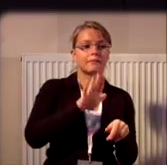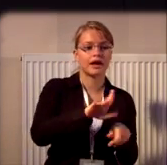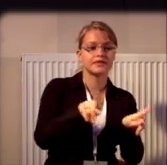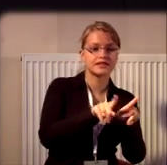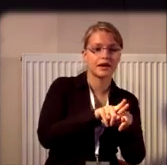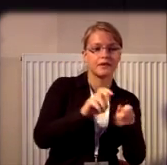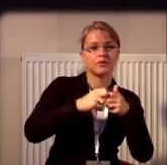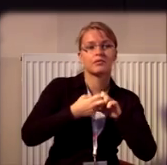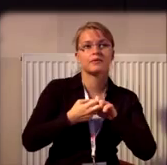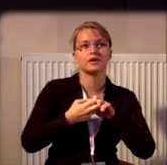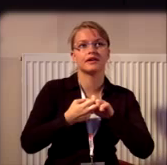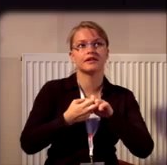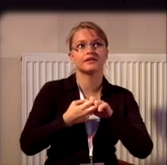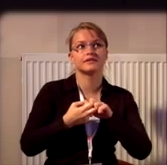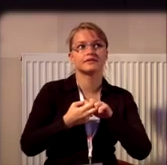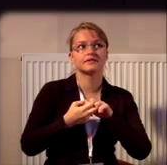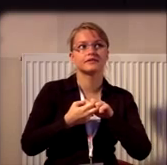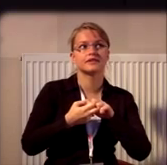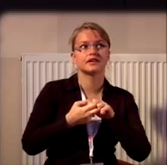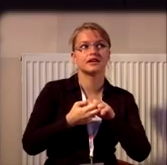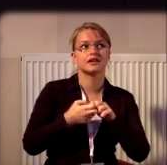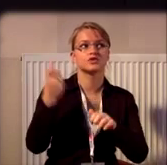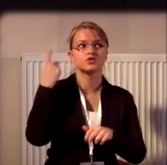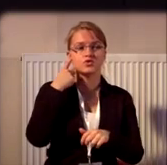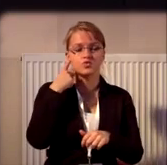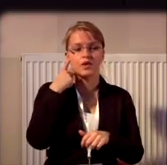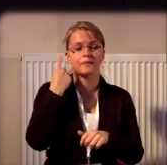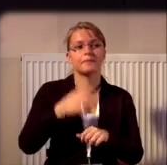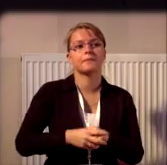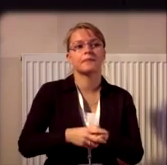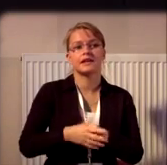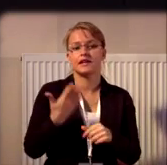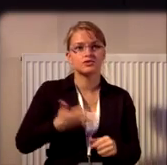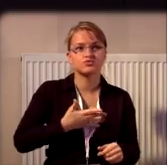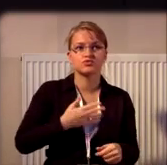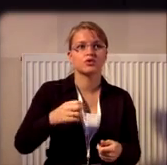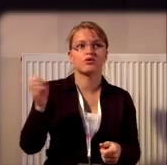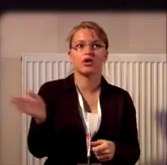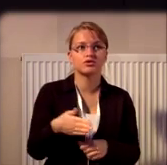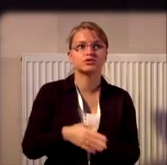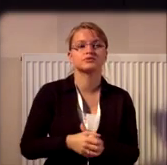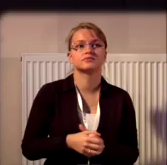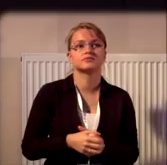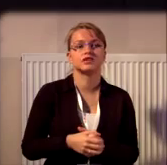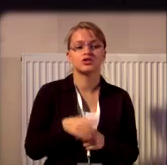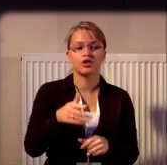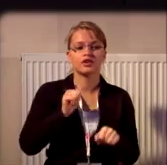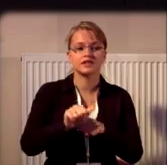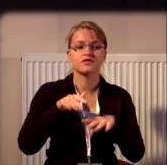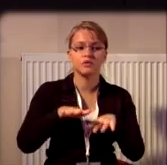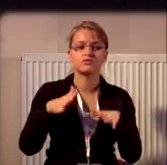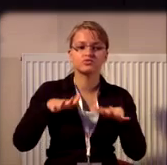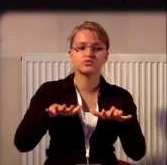problemy, jeśli chodzi o dysfunkcję słuchu, nie czują się gorsi, a to ma wpływ bardzo duży